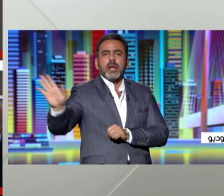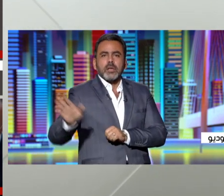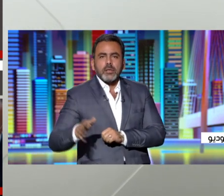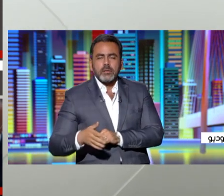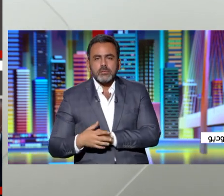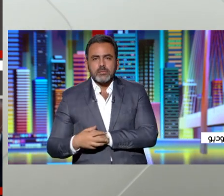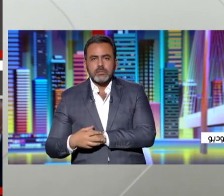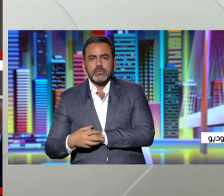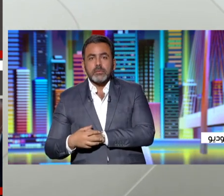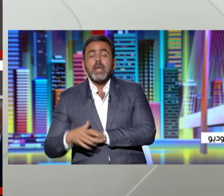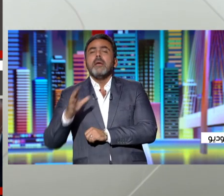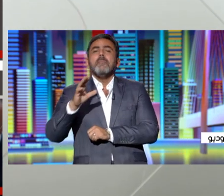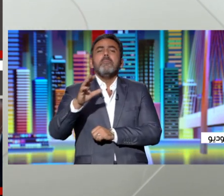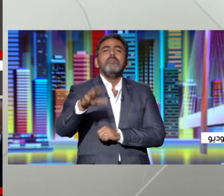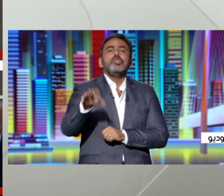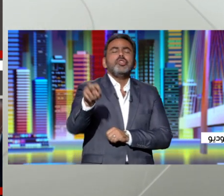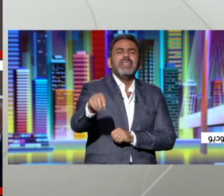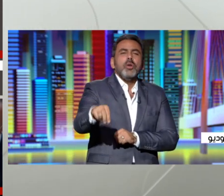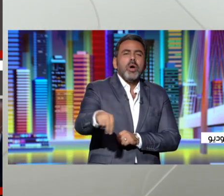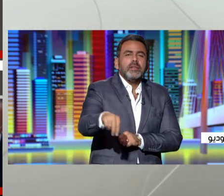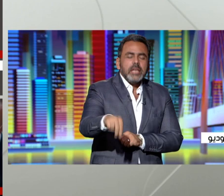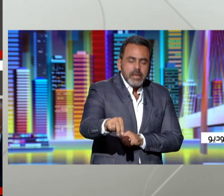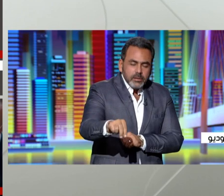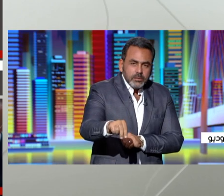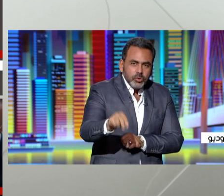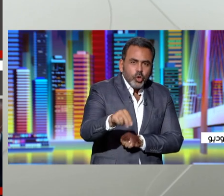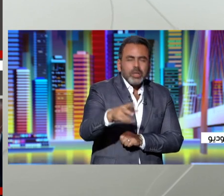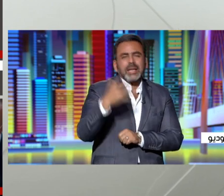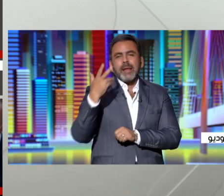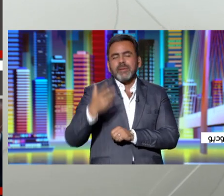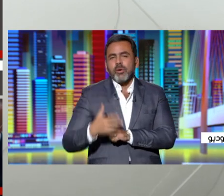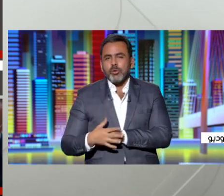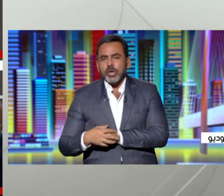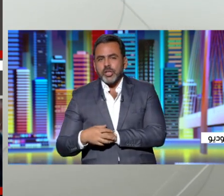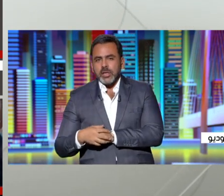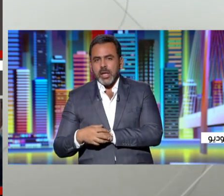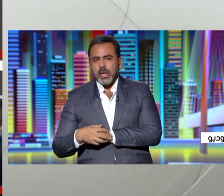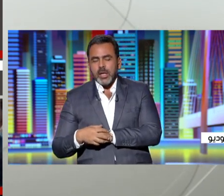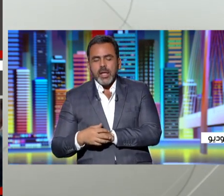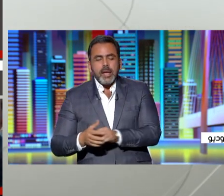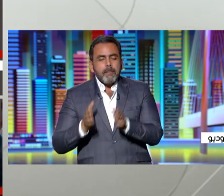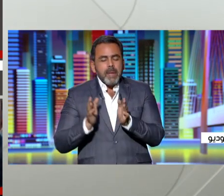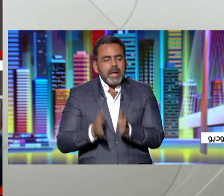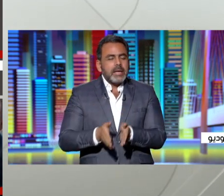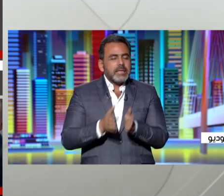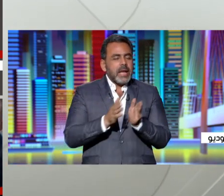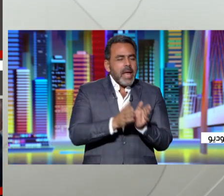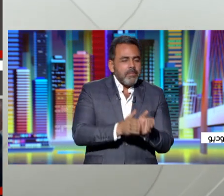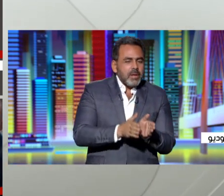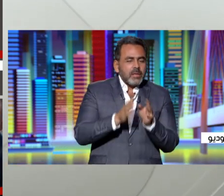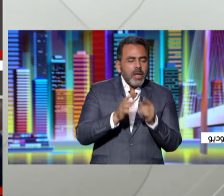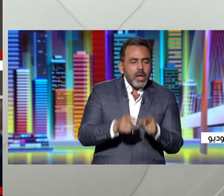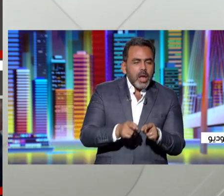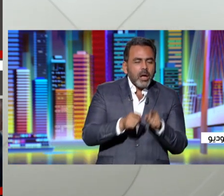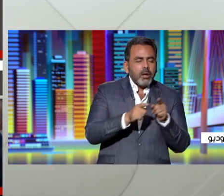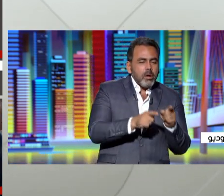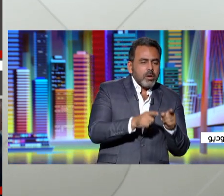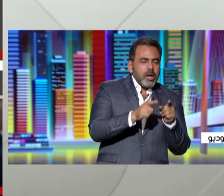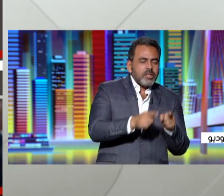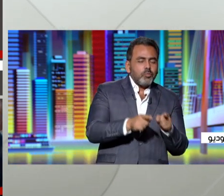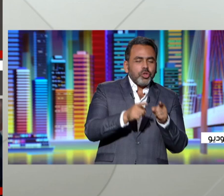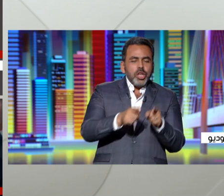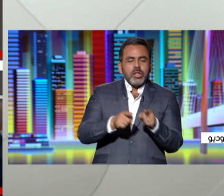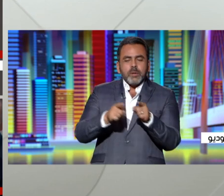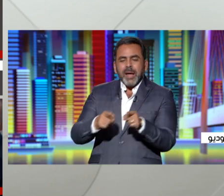لكن كان حصل مش ده دلوقتي نقطه كلامنا ولا مناقشتنا مجلس الامن يطلع